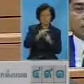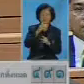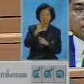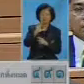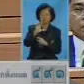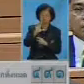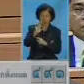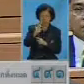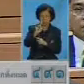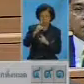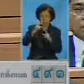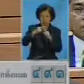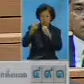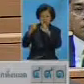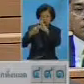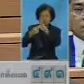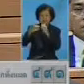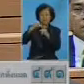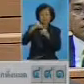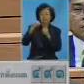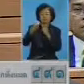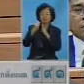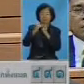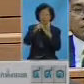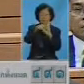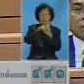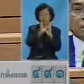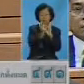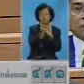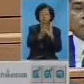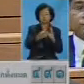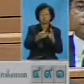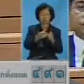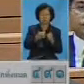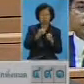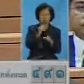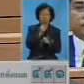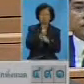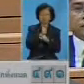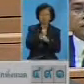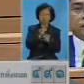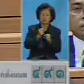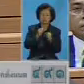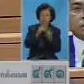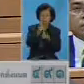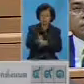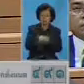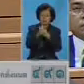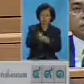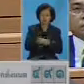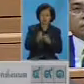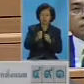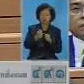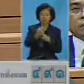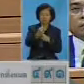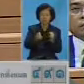ที่โรงแรมท็อปแลนด์อำเภอเมืองพิษณุโลกเห็นไหมฮะไปสร้างความฝันให้กับชาวเกษตรกรชาวสวนยางต